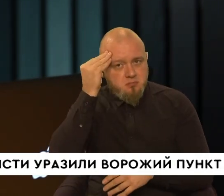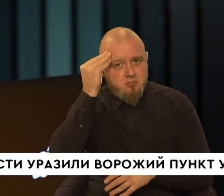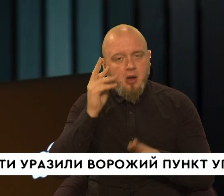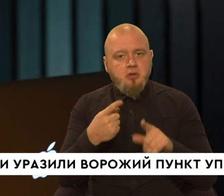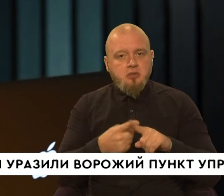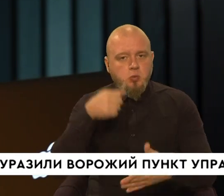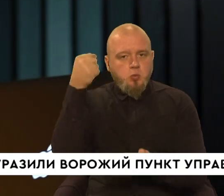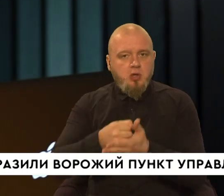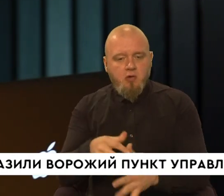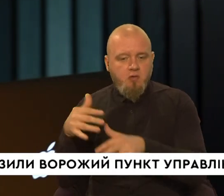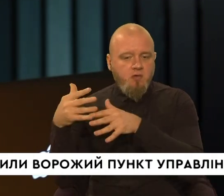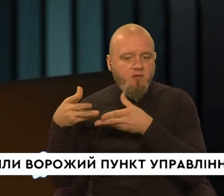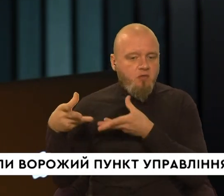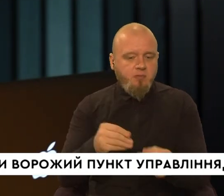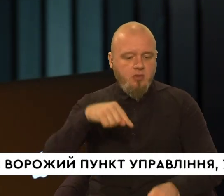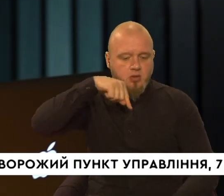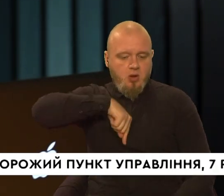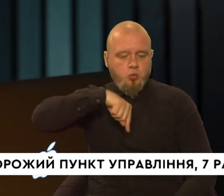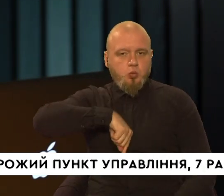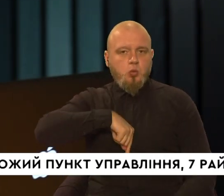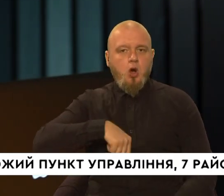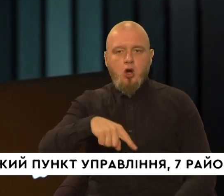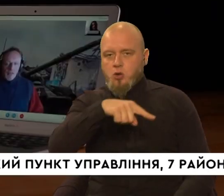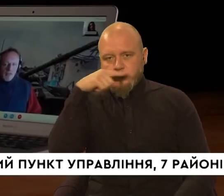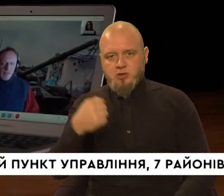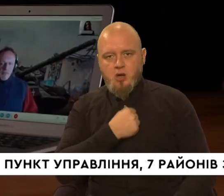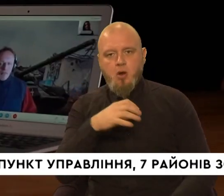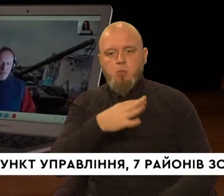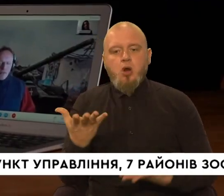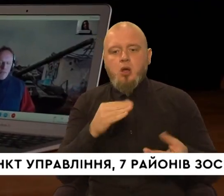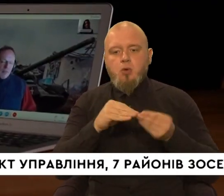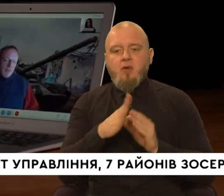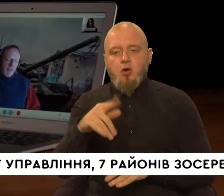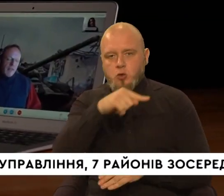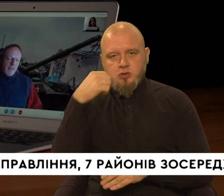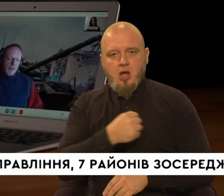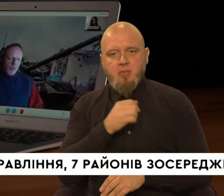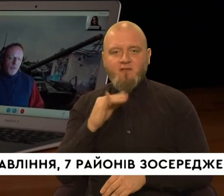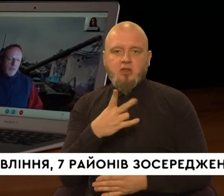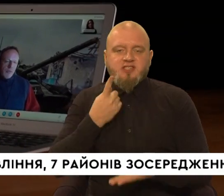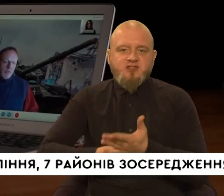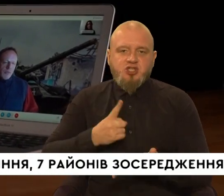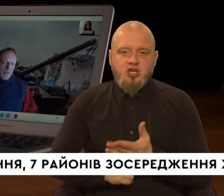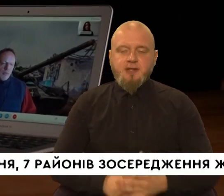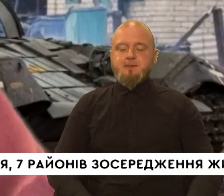як цей удар вплинув на моральний дух російської армії? Про які проблеми в російській армії він свідчить?